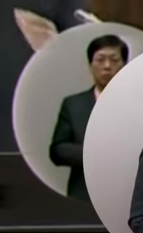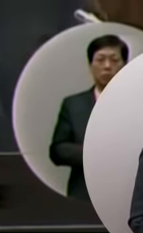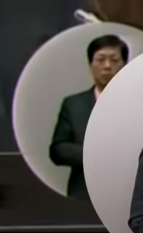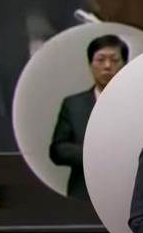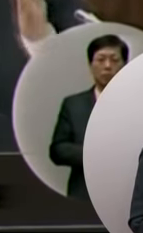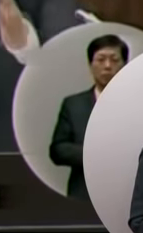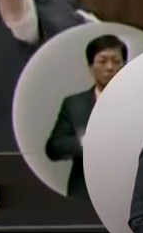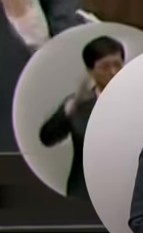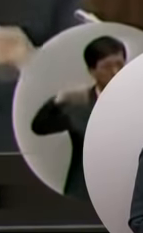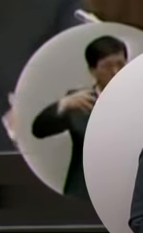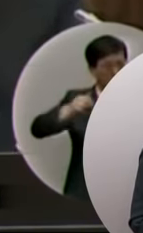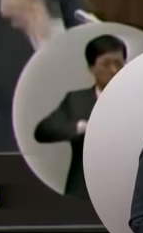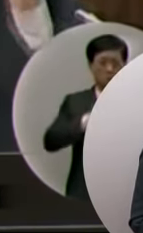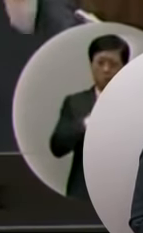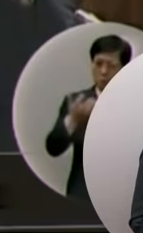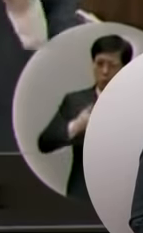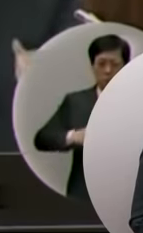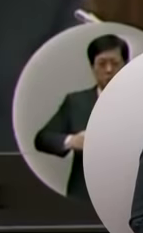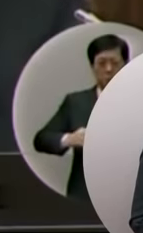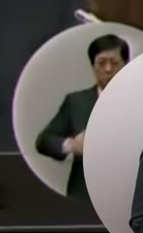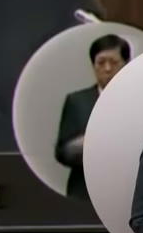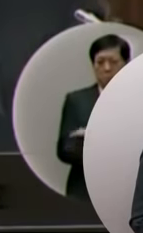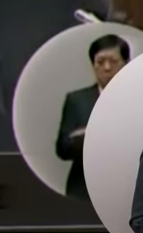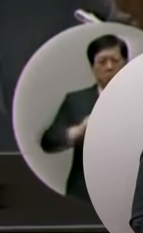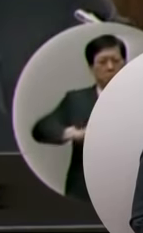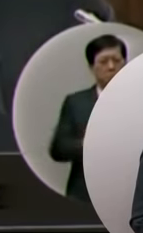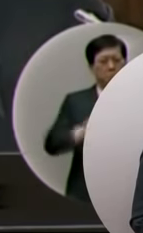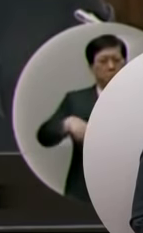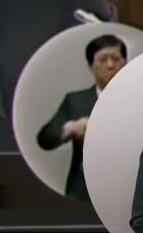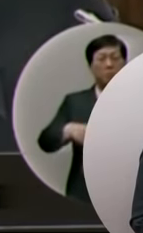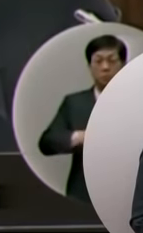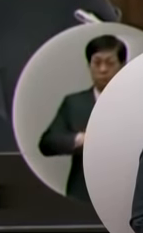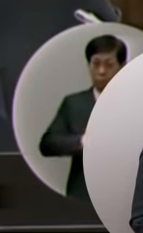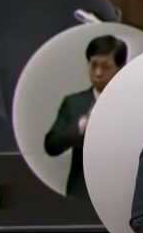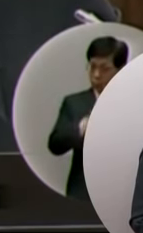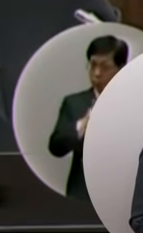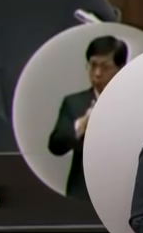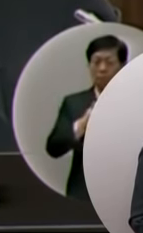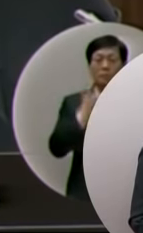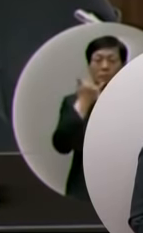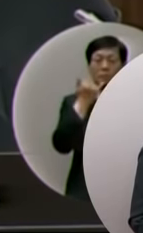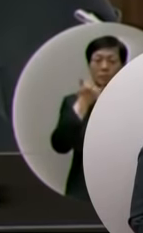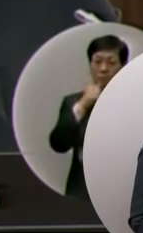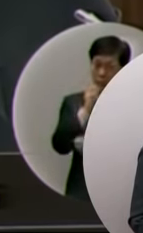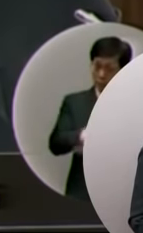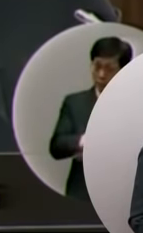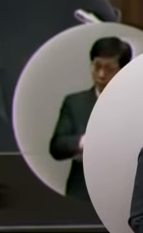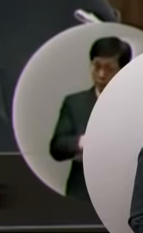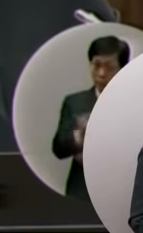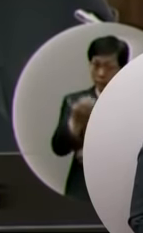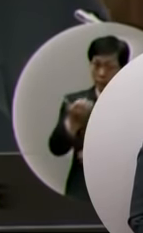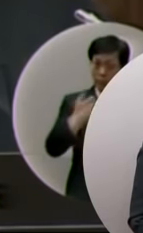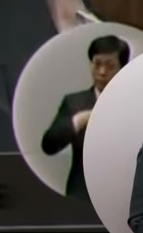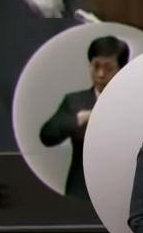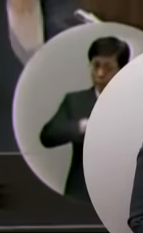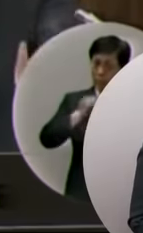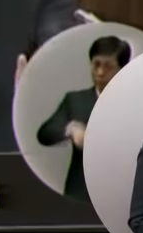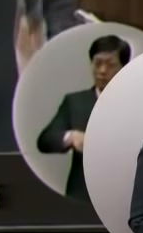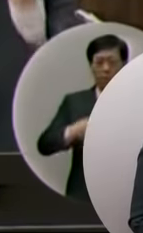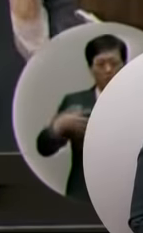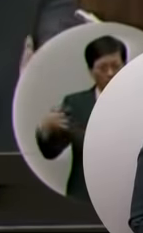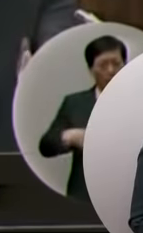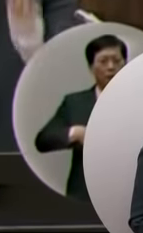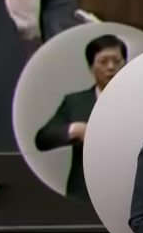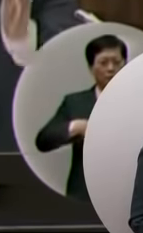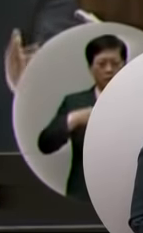是阿萨里的人，你是做实事的人，你是最有魄力的人，所以在这里，您可不可以答应我刚刚的承诺，我们一